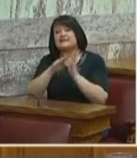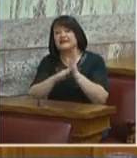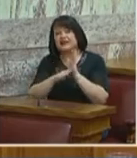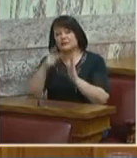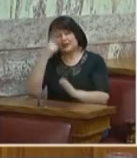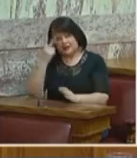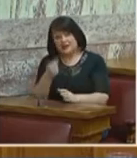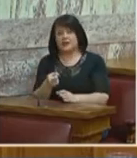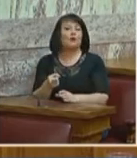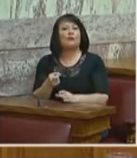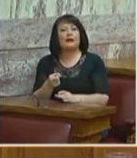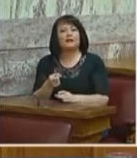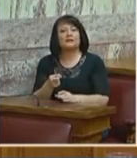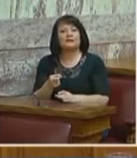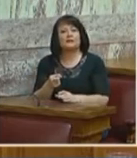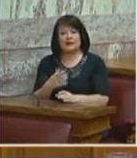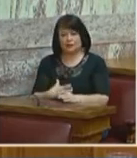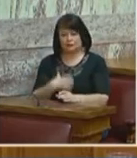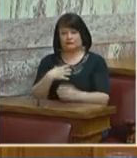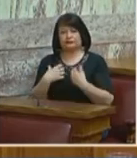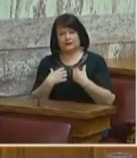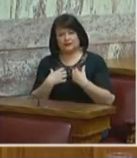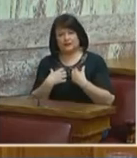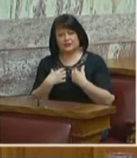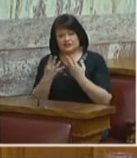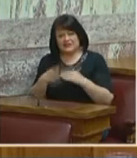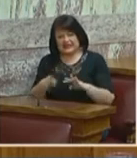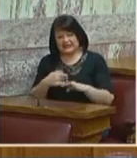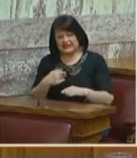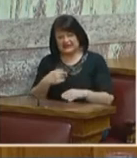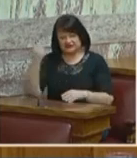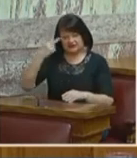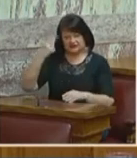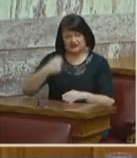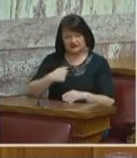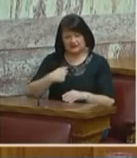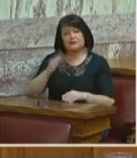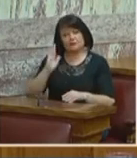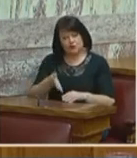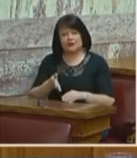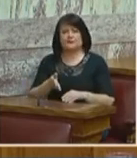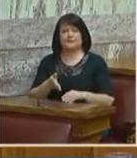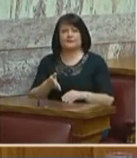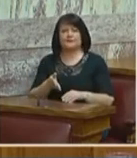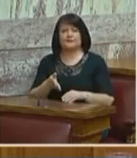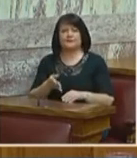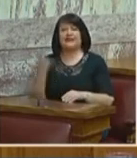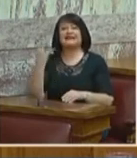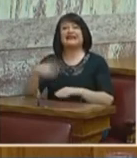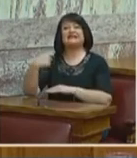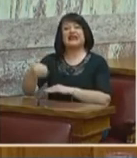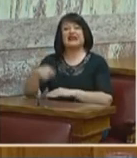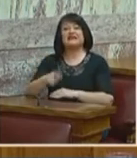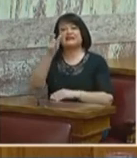στο δικό με θυγόμενο ή και στους συγγενείς του, από αντιπρόεδρο της Βουλής και 4 ανωτάτους δικαστικούς,